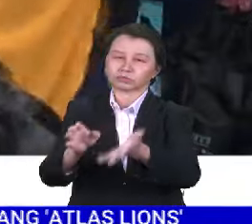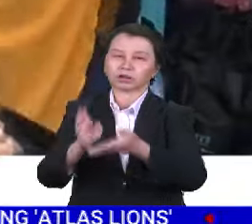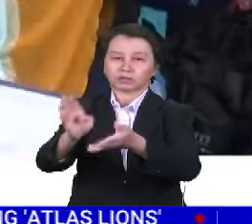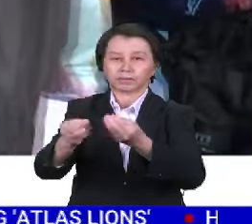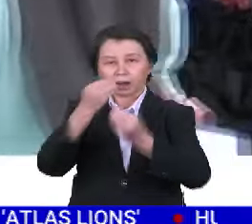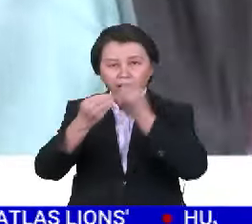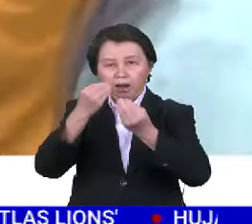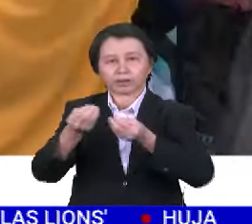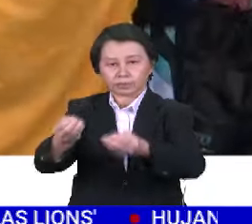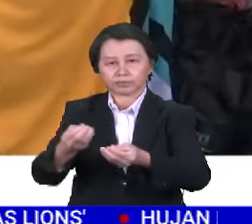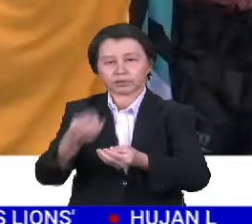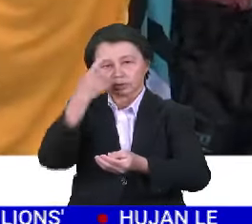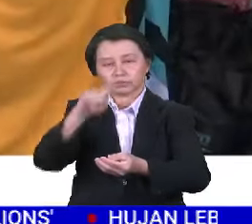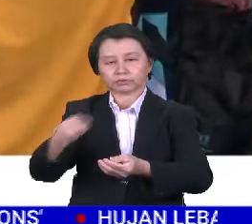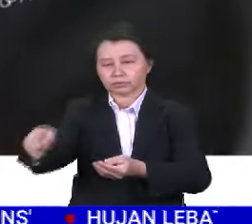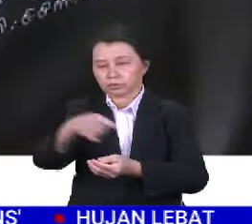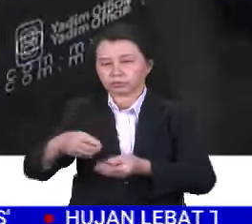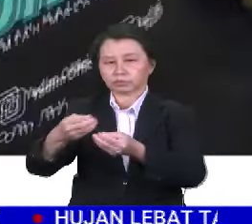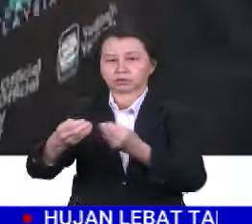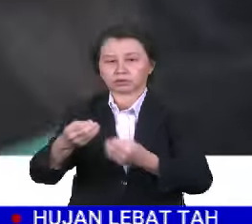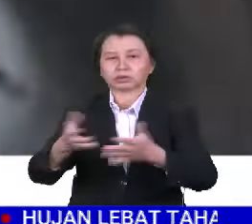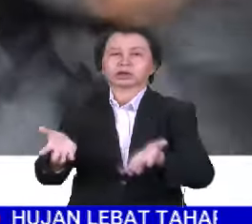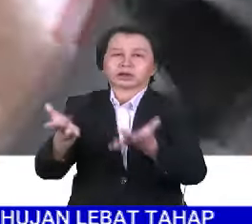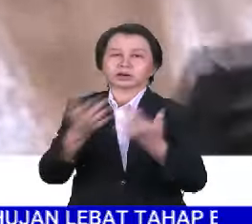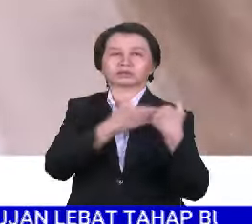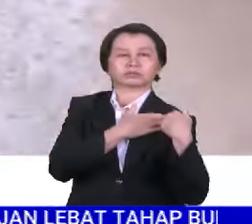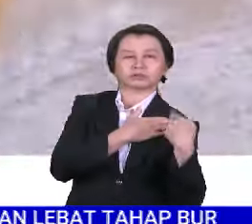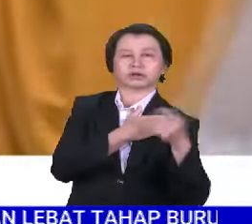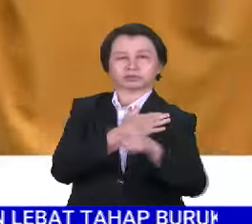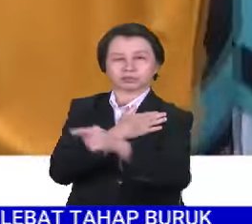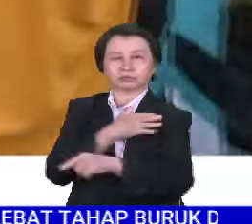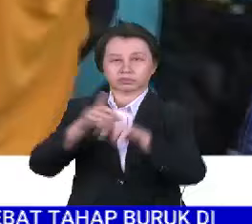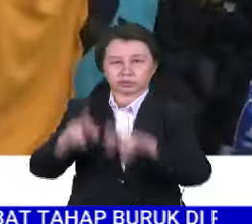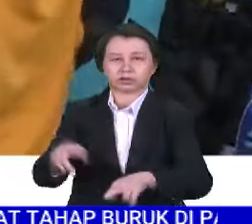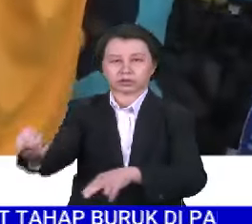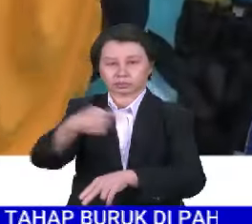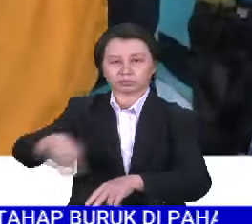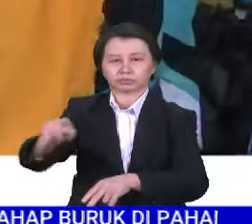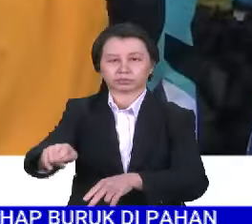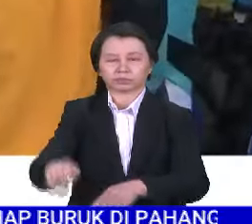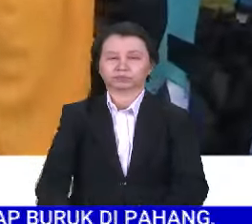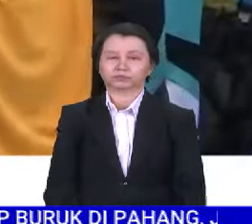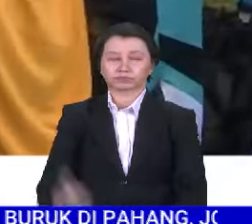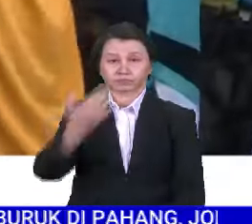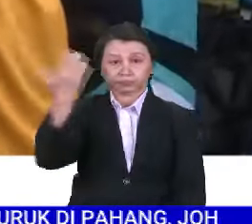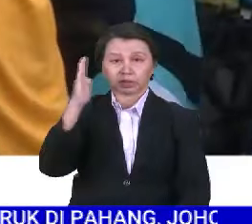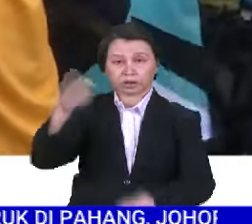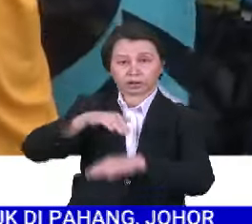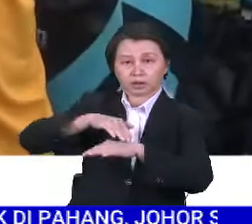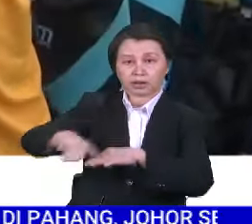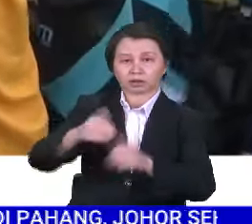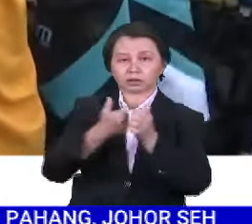bantuan makanan dan sebagainya untuk meringankan beban untuk masa banjir. Kebiasaannya kita akan menghantar